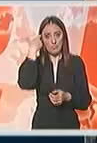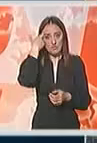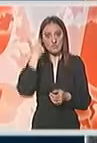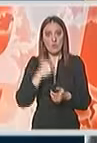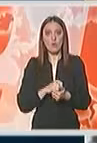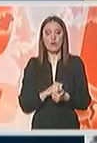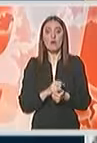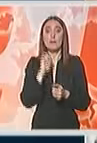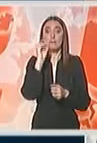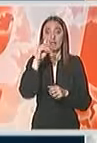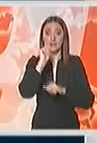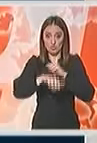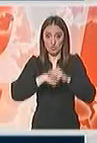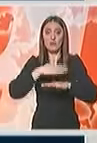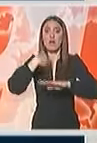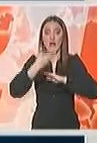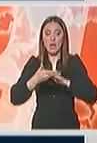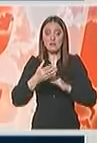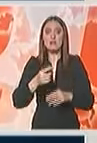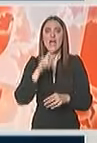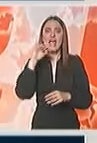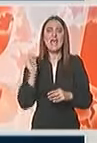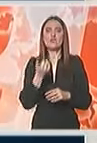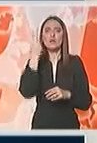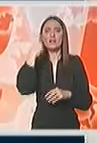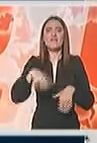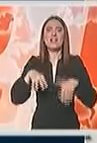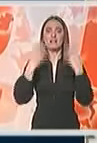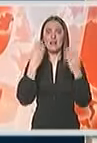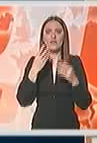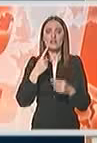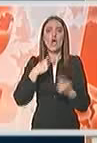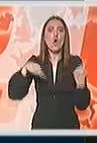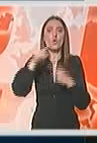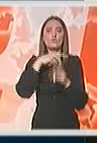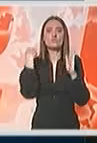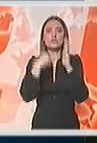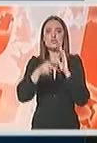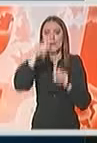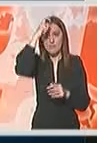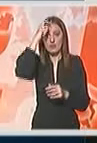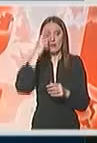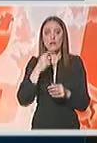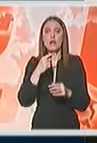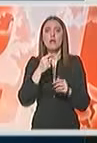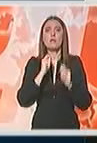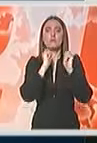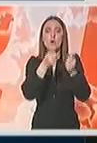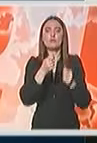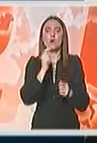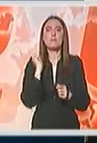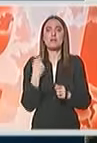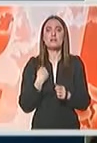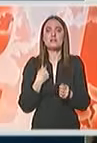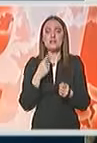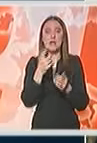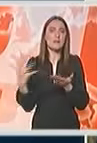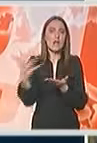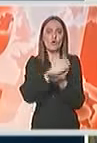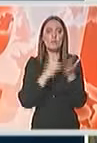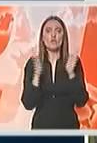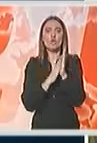samoubistvo. 15 godina kasnije, u januaru 2009. okružni tužilac u Beogradu podneo je policiji zahtev da prikupi